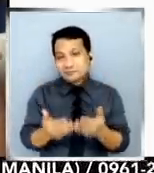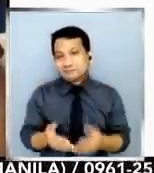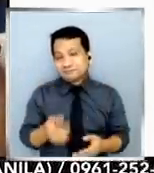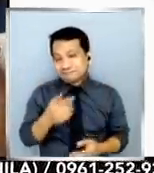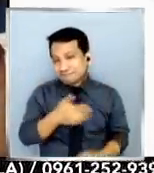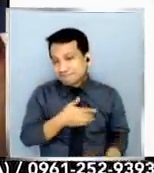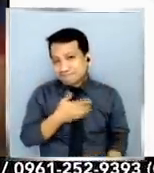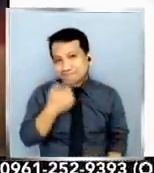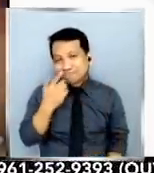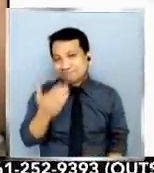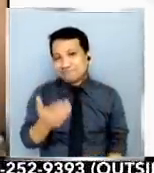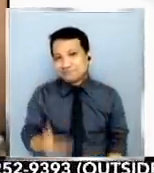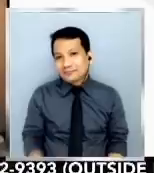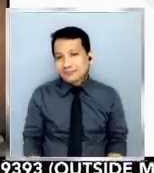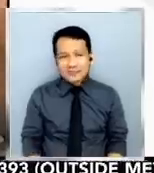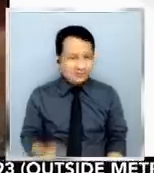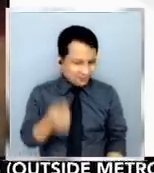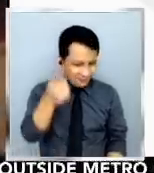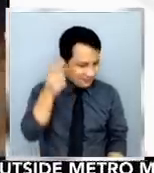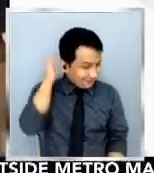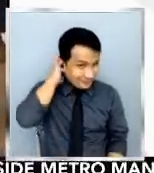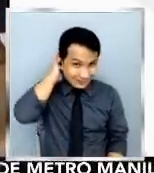Ano ba yung si Alden naman, no?